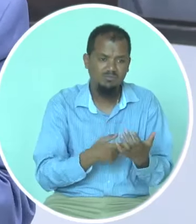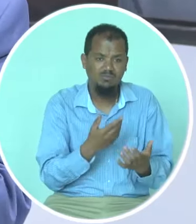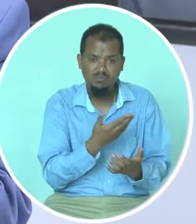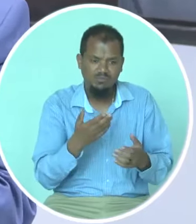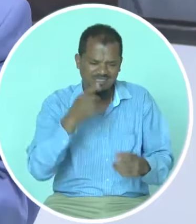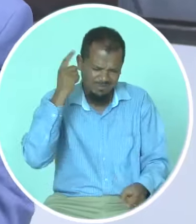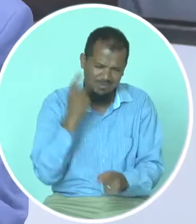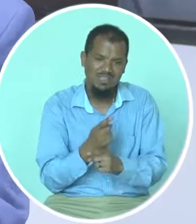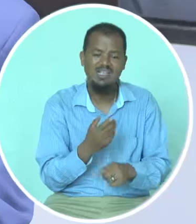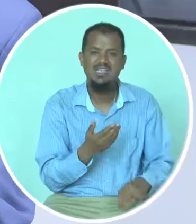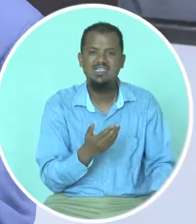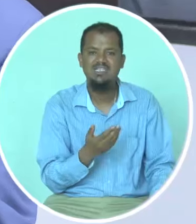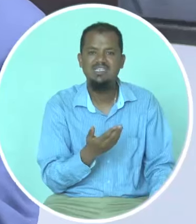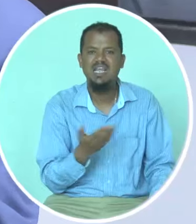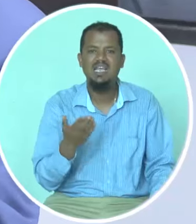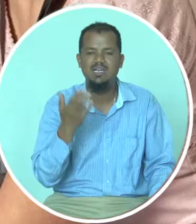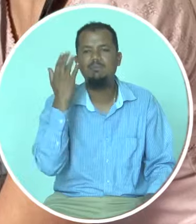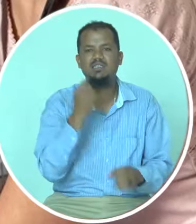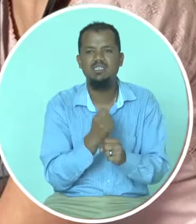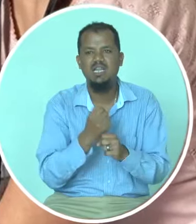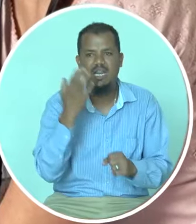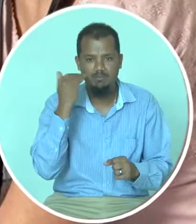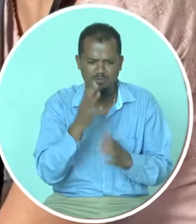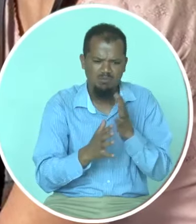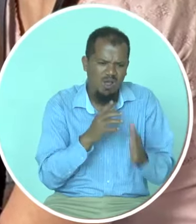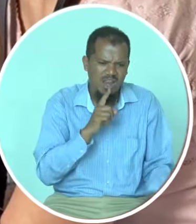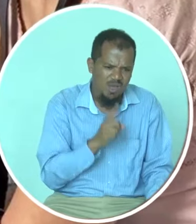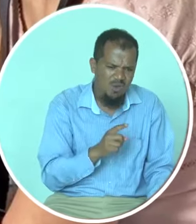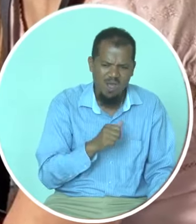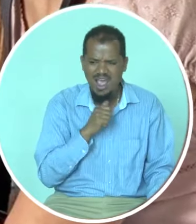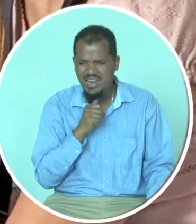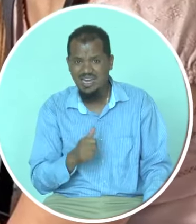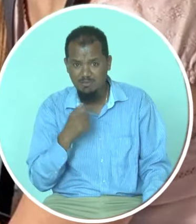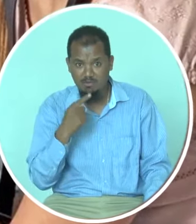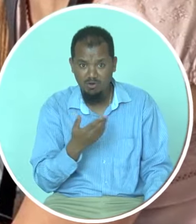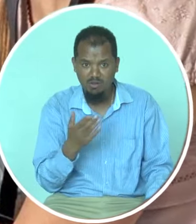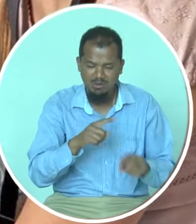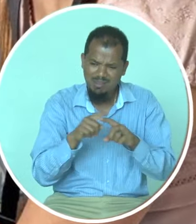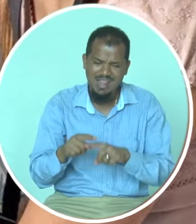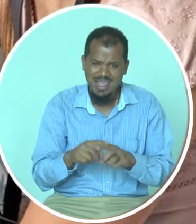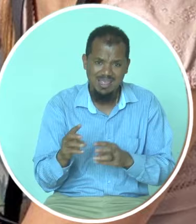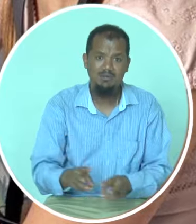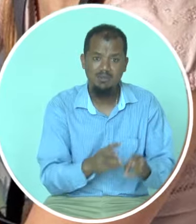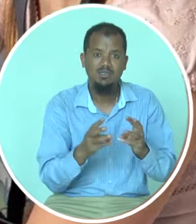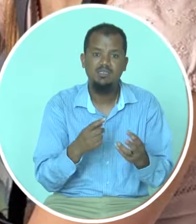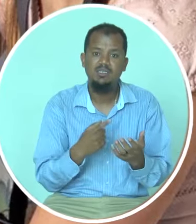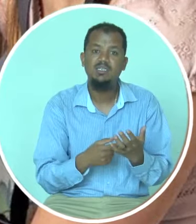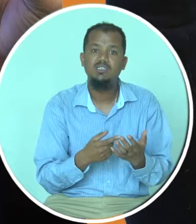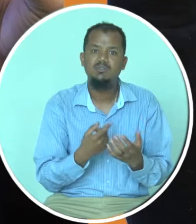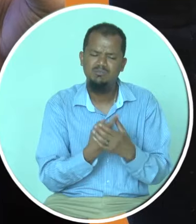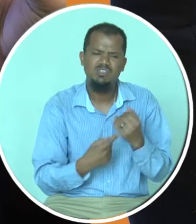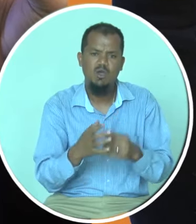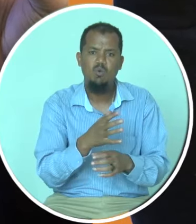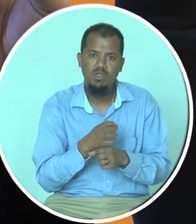ነገር የማረጋጋት ሂደት ነበር ሲያካሂድ ነበር። ምልክት ቋንቋ ነው አይደለም የሚለውን ነገር በተለያየ መንገድ እነዚህን ፊቸሮች ብቻ